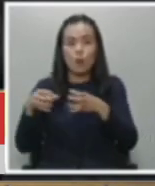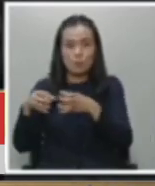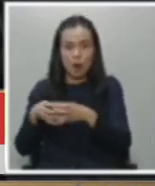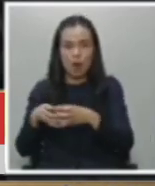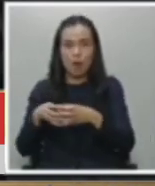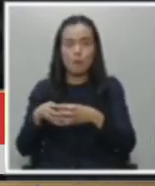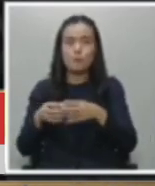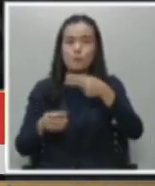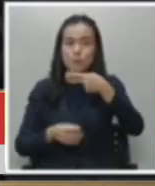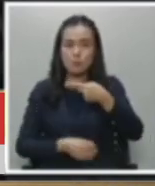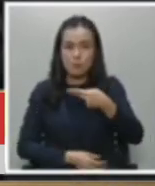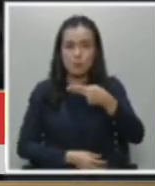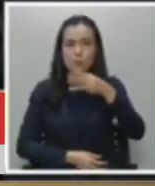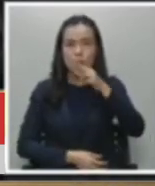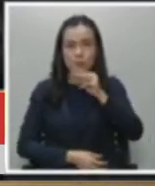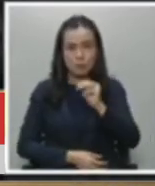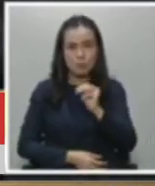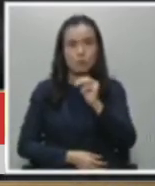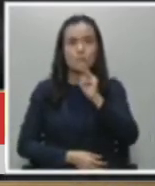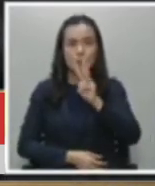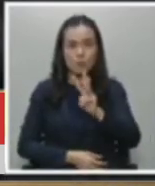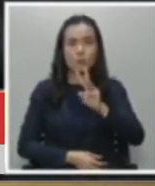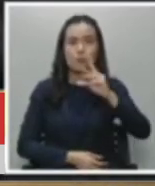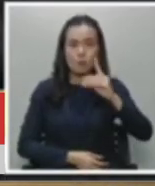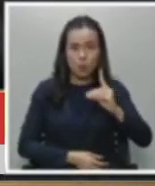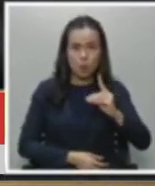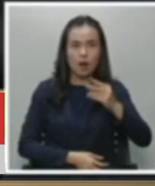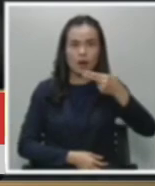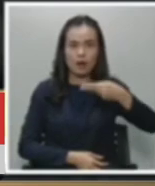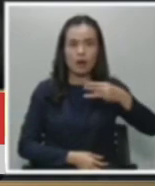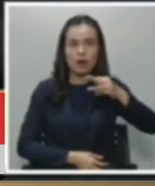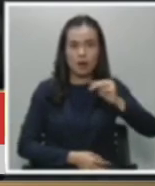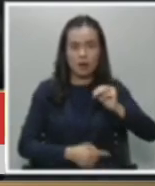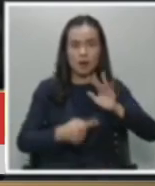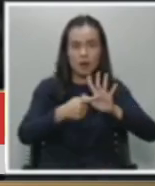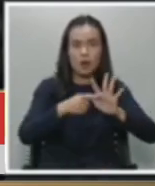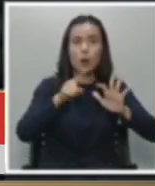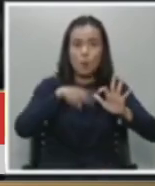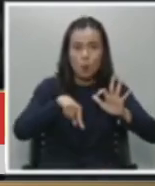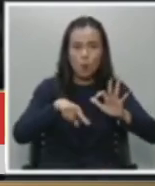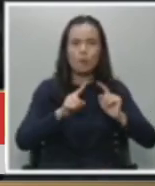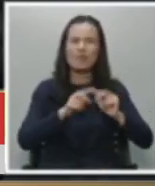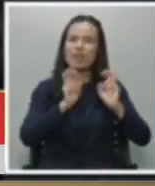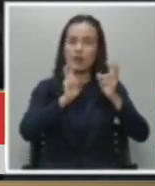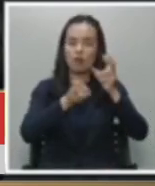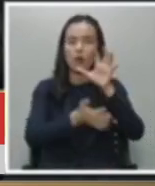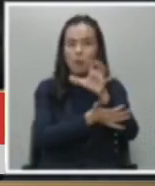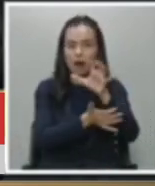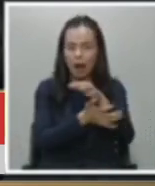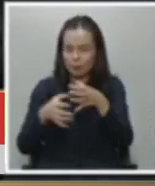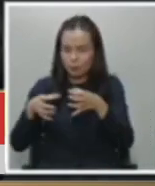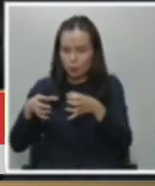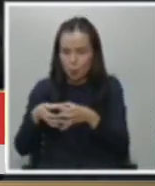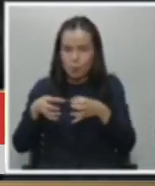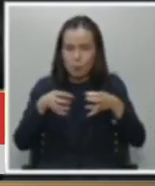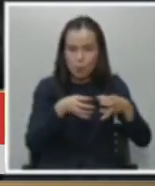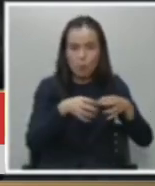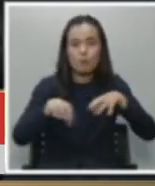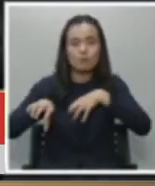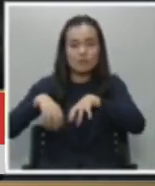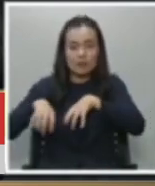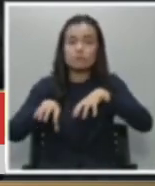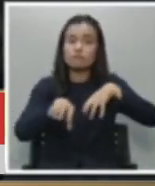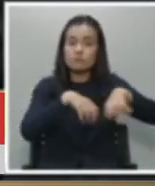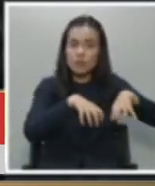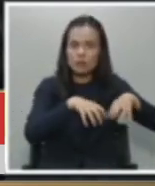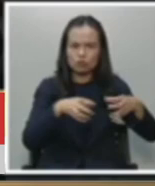อยของพันนั้นก็มีข้อบังคับกระทรวงกลาโหมว่าในการจัดกำลังอีกเช่นเดียวกันนะครับเมื่อมีเกิดเหตุการณ์แล้วจะต้อง